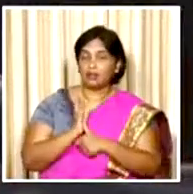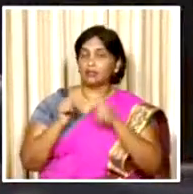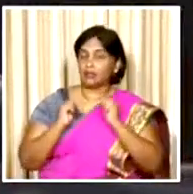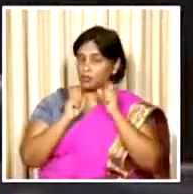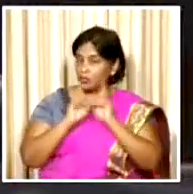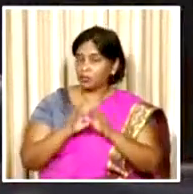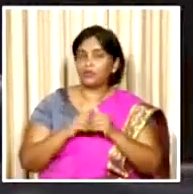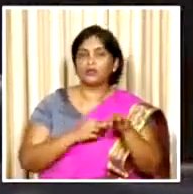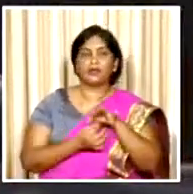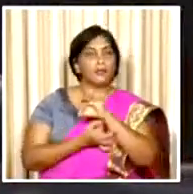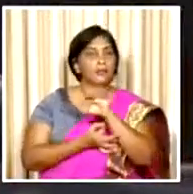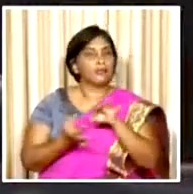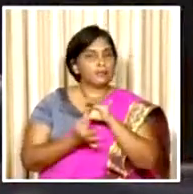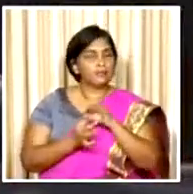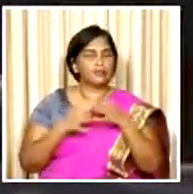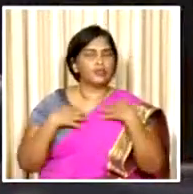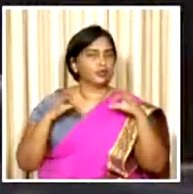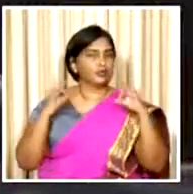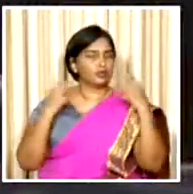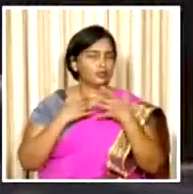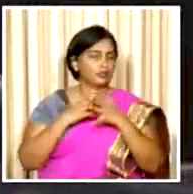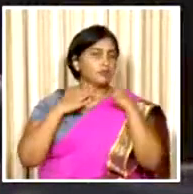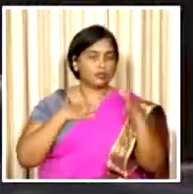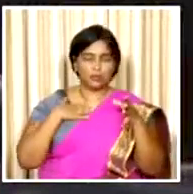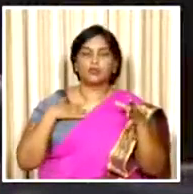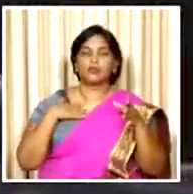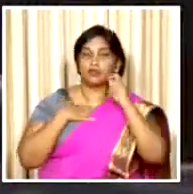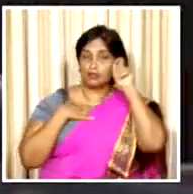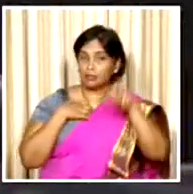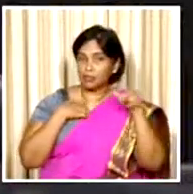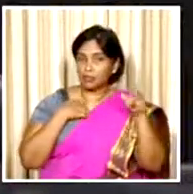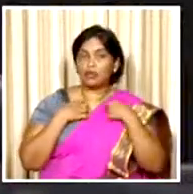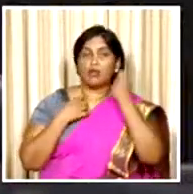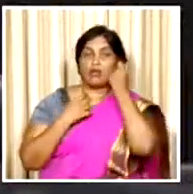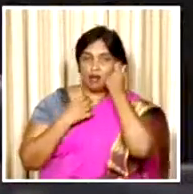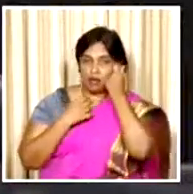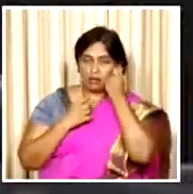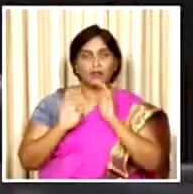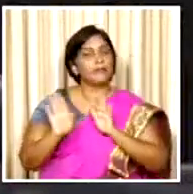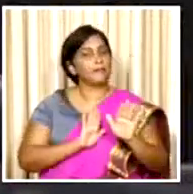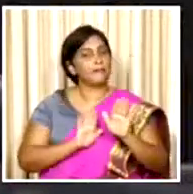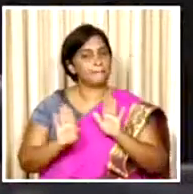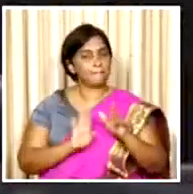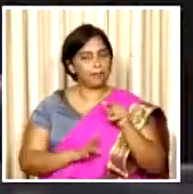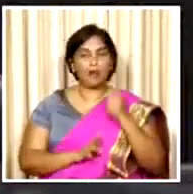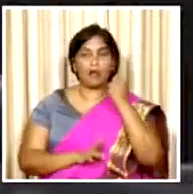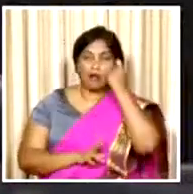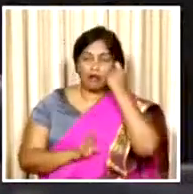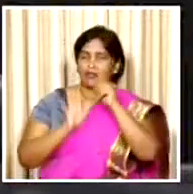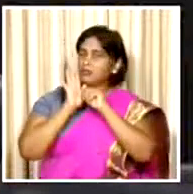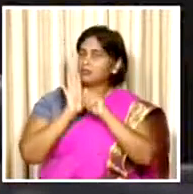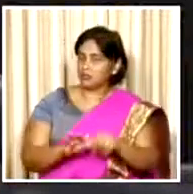හරහා මේ ප්‍රජාතන්ත්‍රවාදයේ දුර්වල කීම බහුතරයක් ජනතාවගේ අදහස් පාලනය කිරීමටත් අදහස්